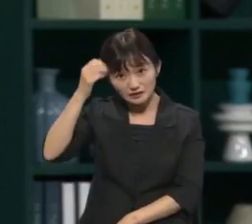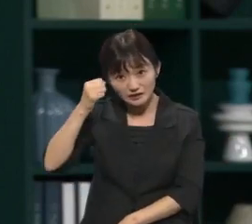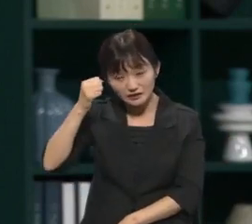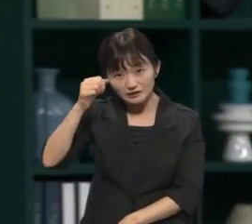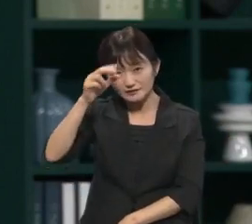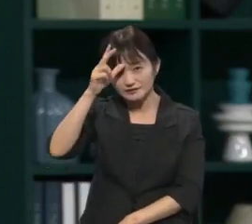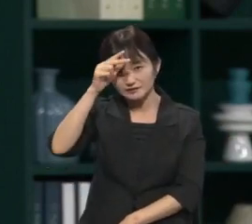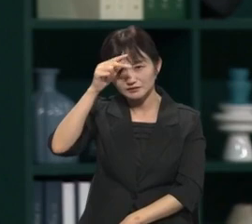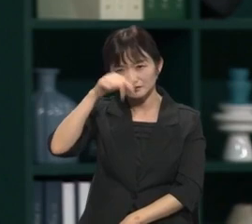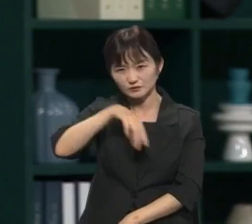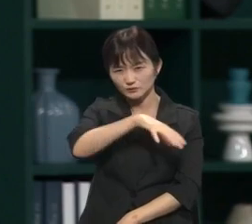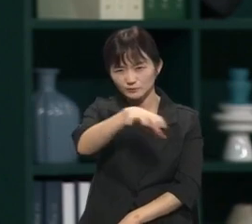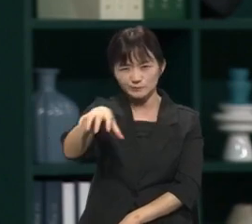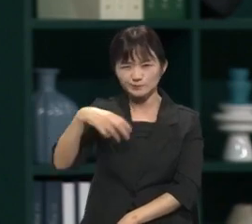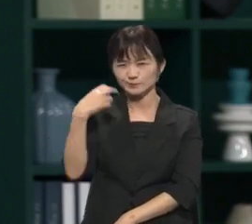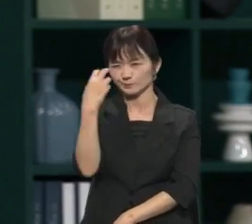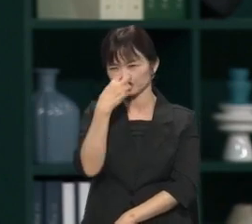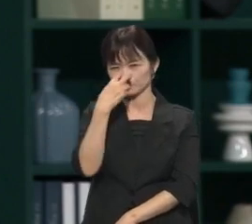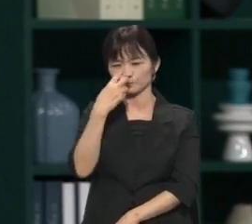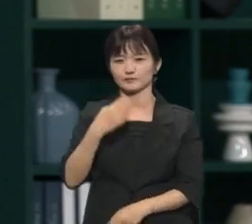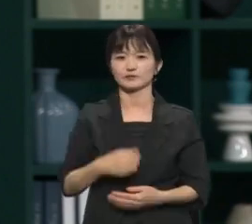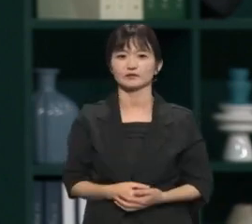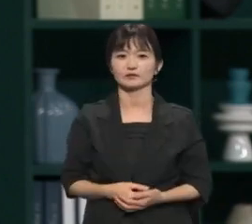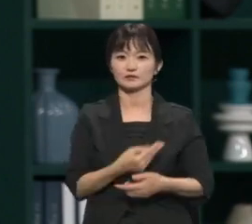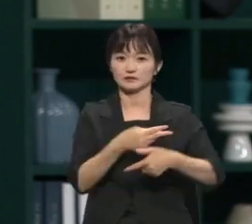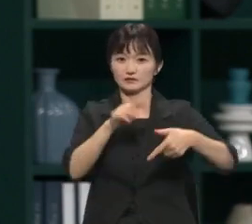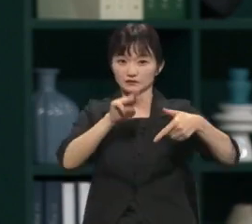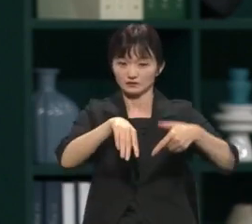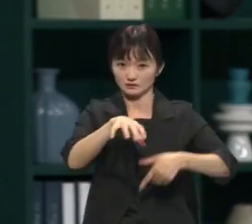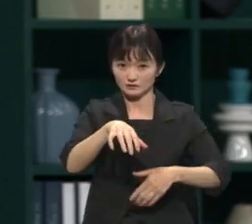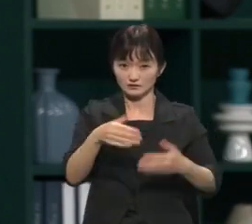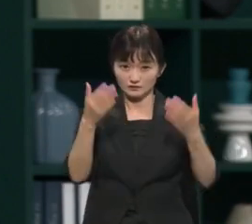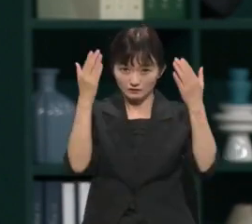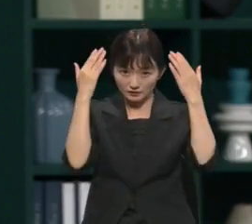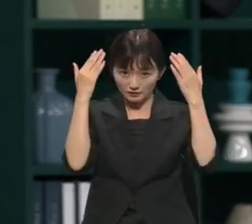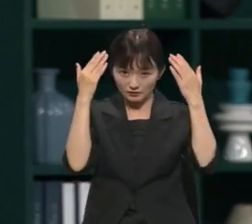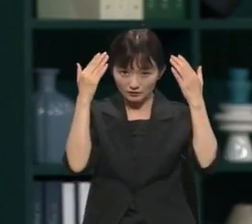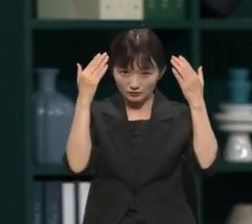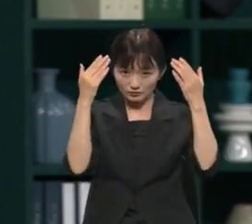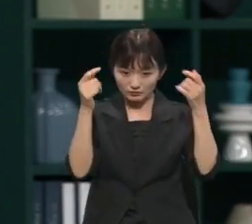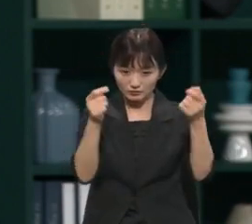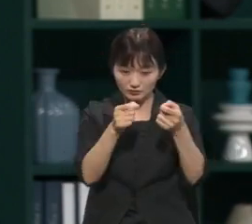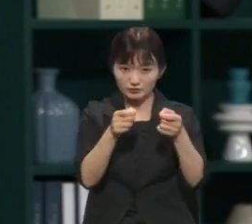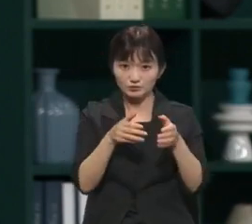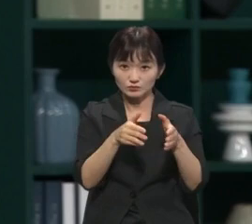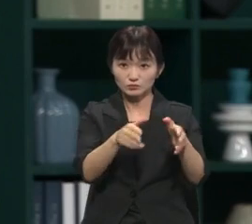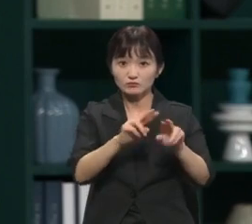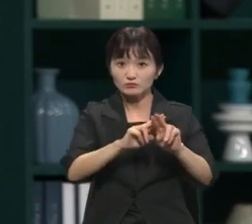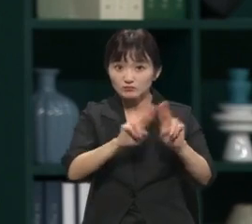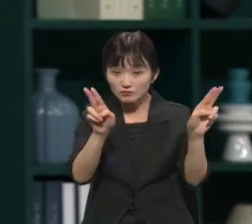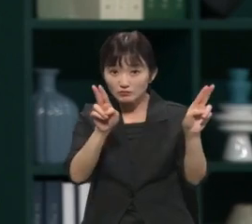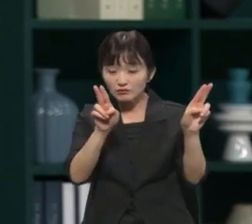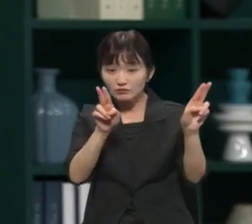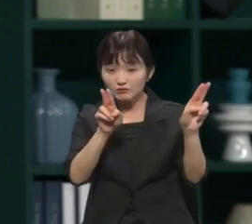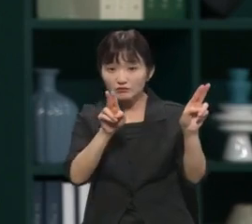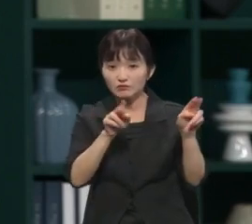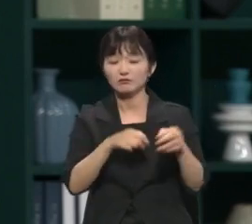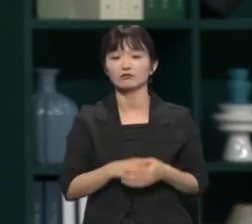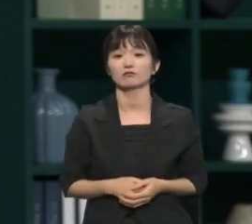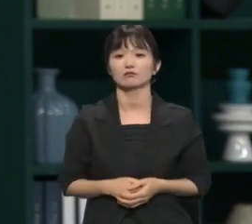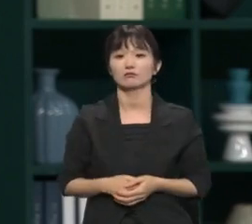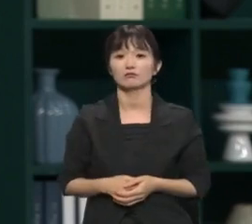경찰이 대대적인 스쿨존 단속을 벌였어요 근데 이제 인천에서 스쿨존이 해제가 된 일반 도로인데 거기서